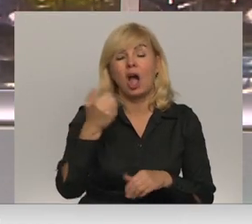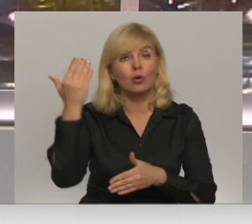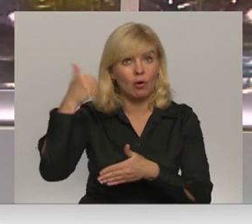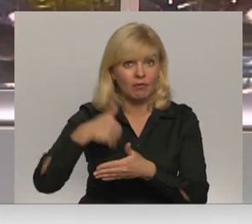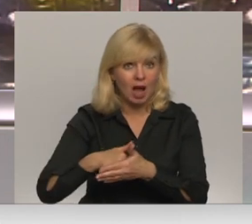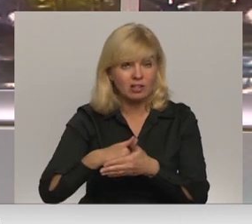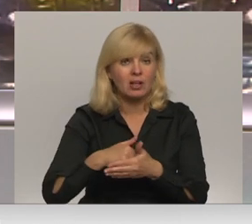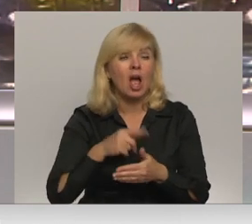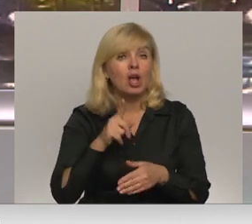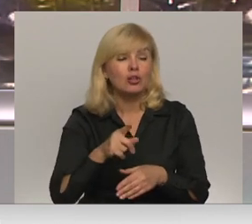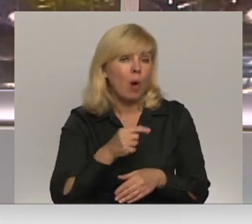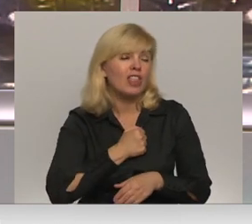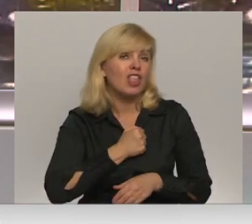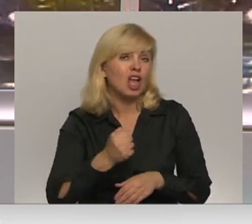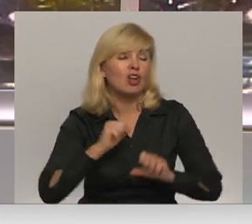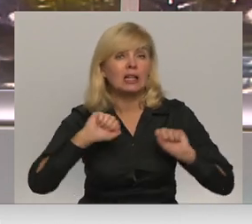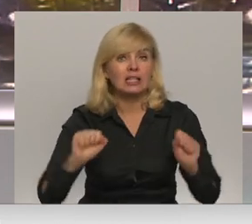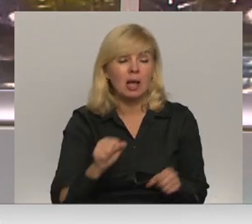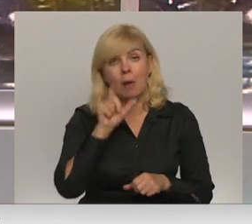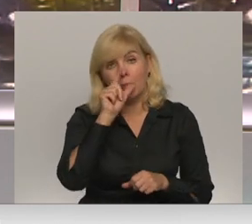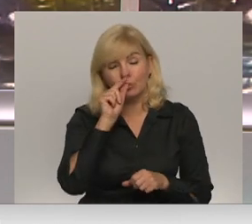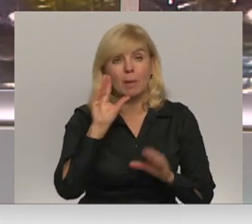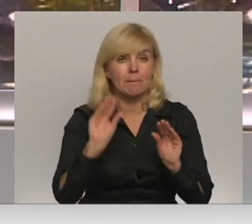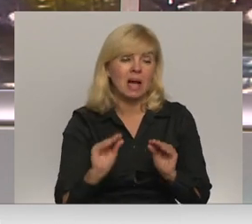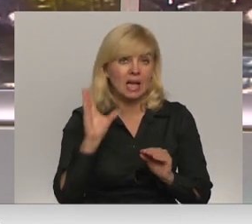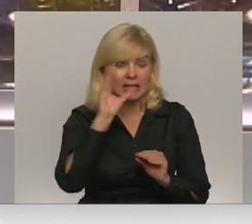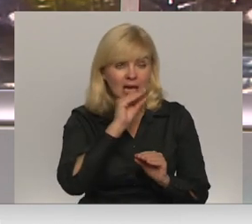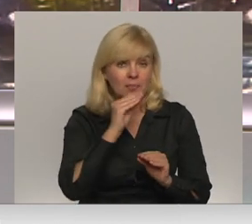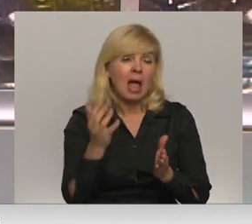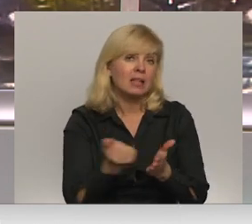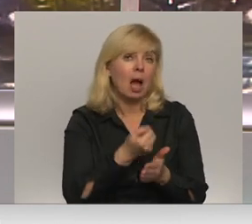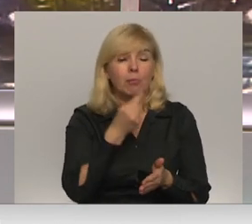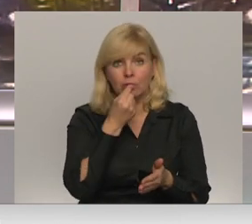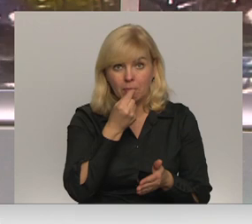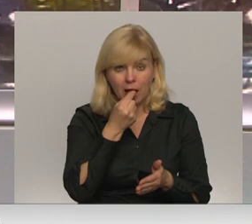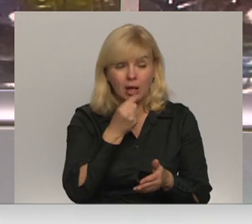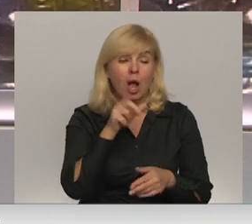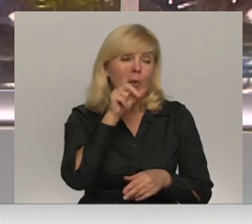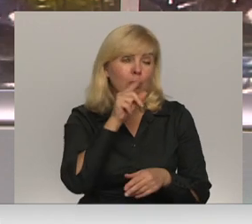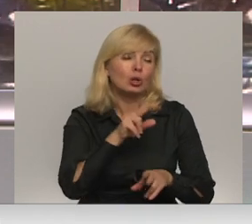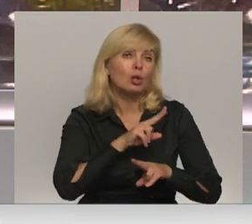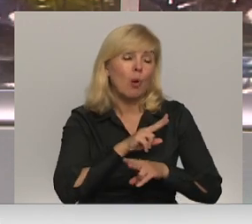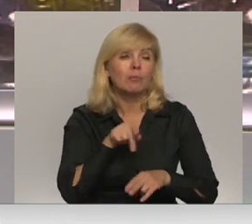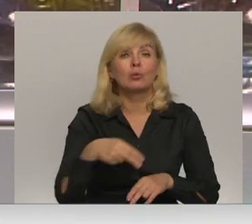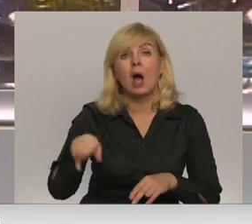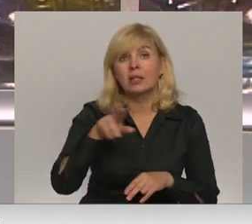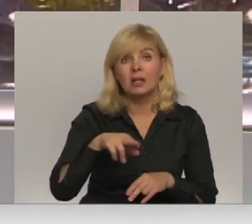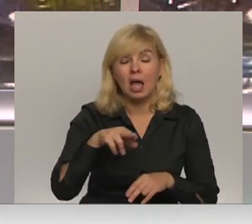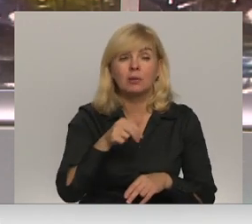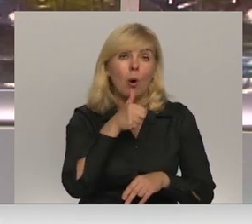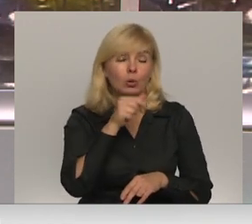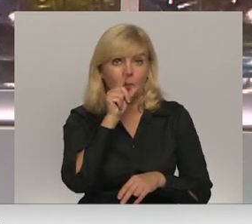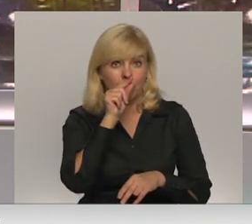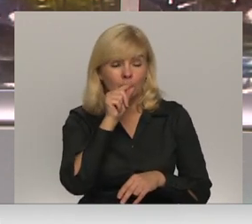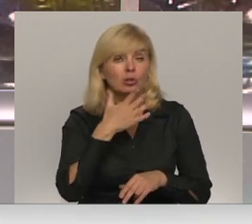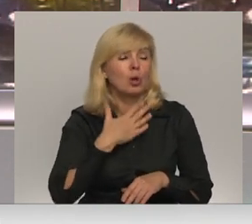Jo bargāka ziema, jo putniem mazāk iespēja iegūt barību un jo vairāk putnu aiziet bojā. Šis decembris ūdens putniem izrādījies